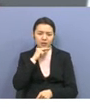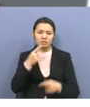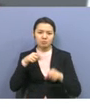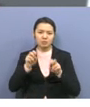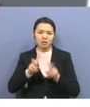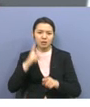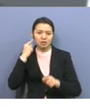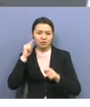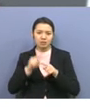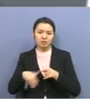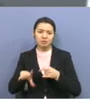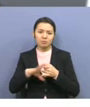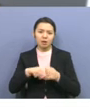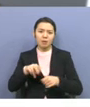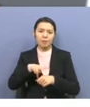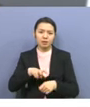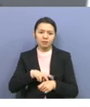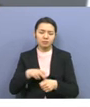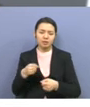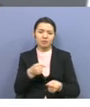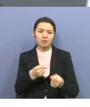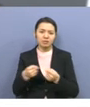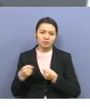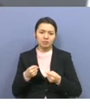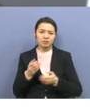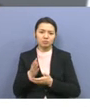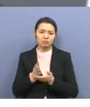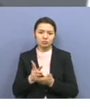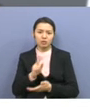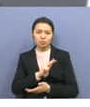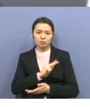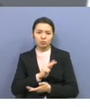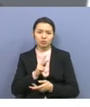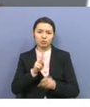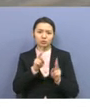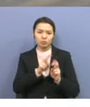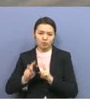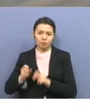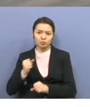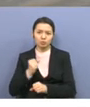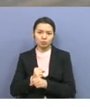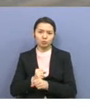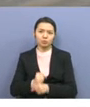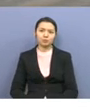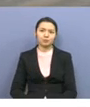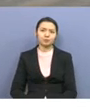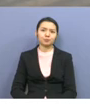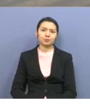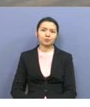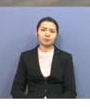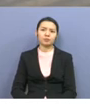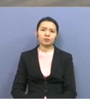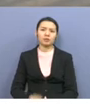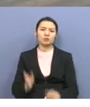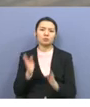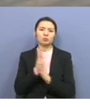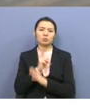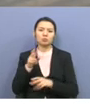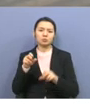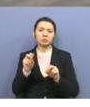техникаларды жергілікті полицияның қызметтік көліктермен жетекшілік ету жұмыстары қолға алынған. Синоптиктердің болжамынша құбылмалы ауа